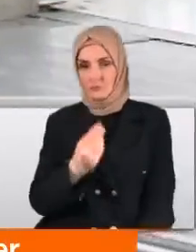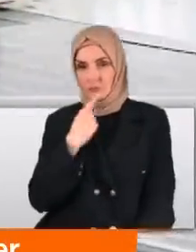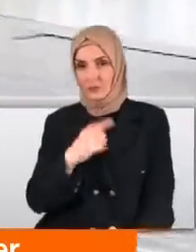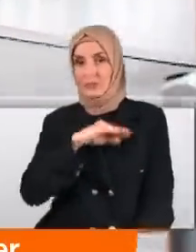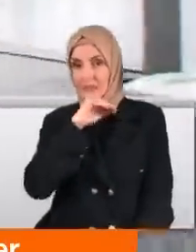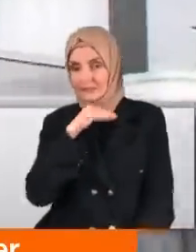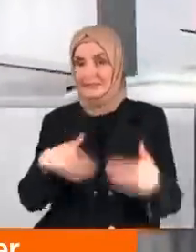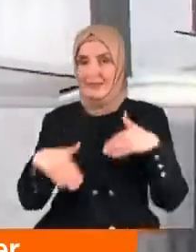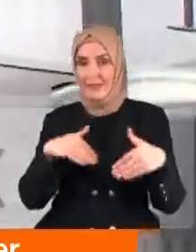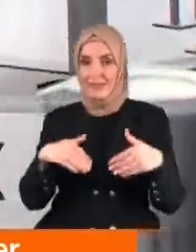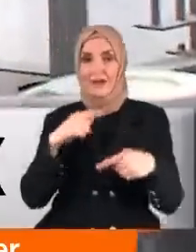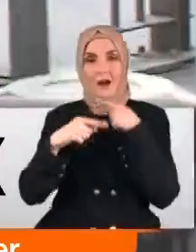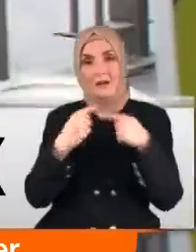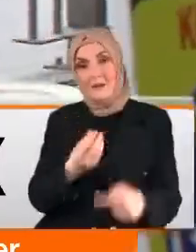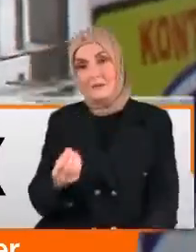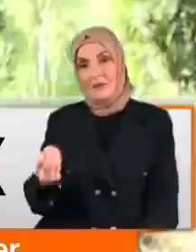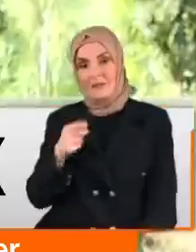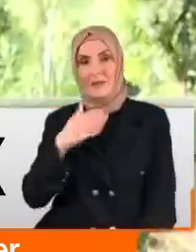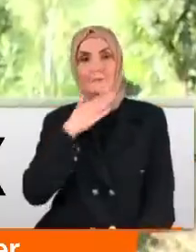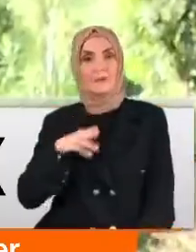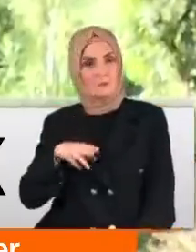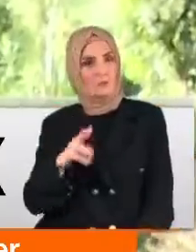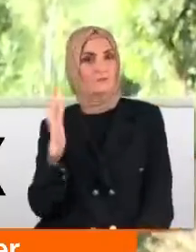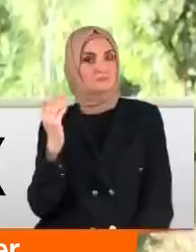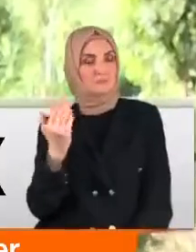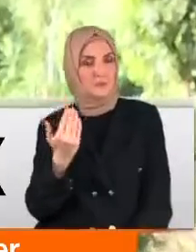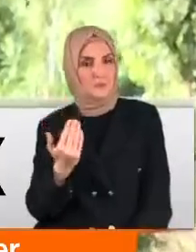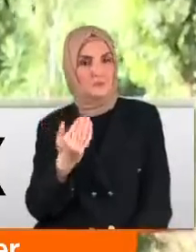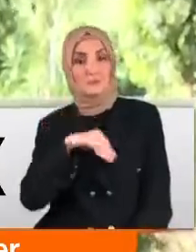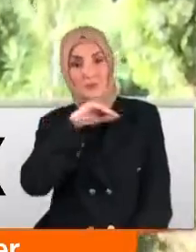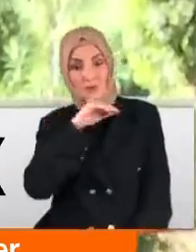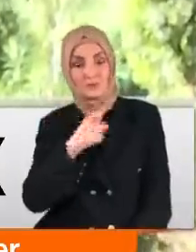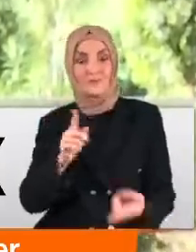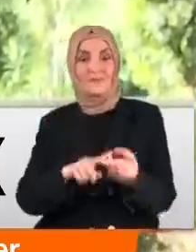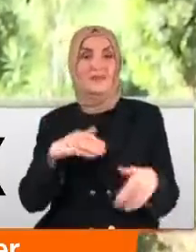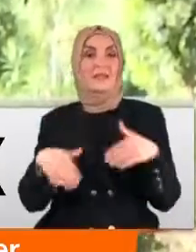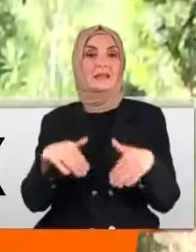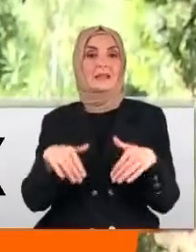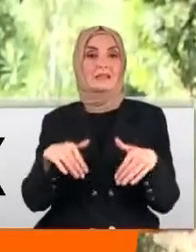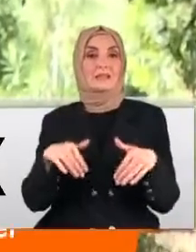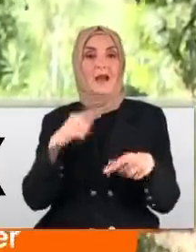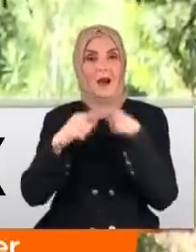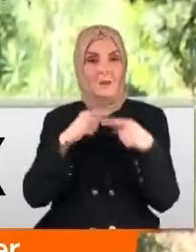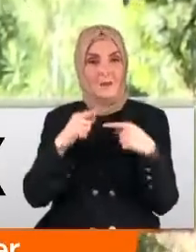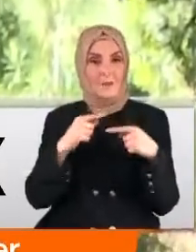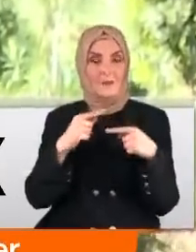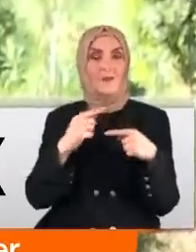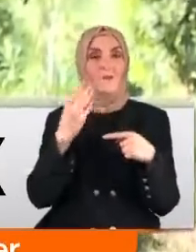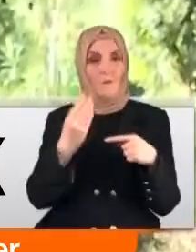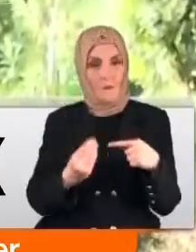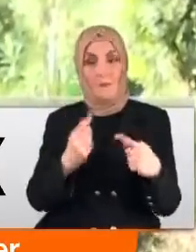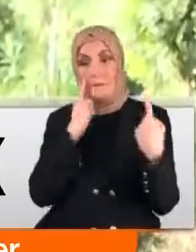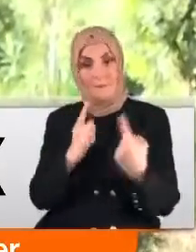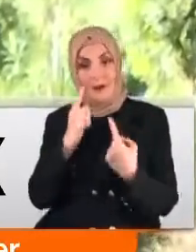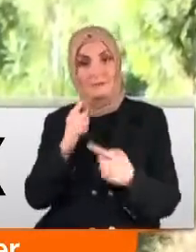engelli yakınlarına ise emeklilik yolu açıldı. Yaşlı ve engelli yakını olan ve ona